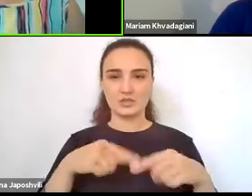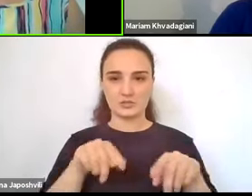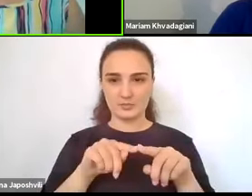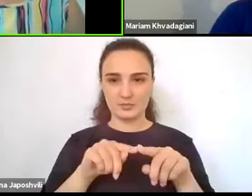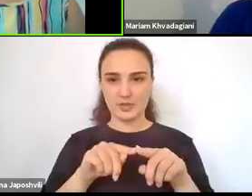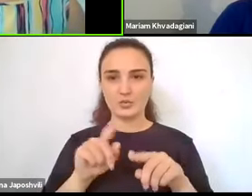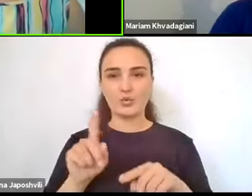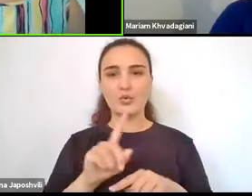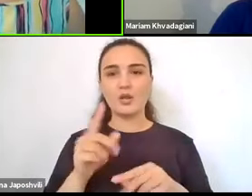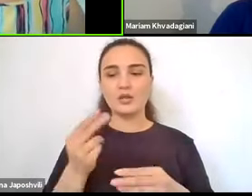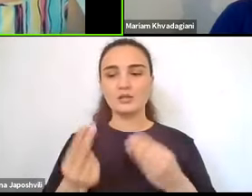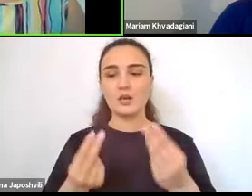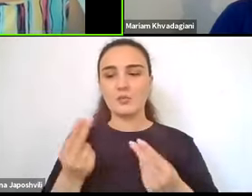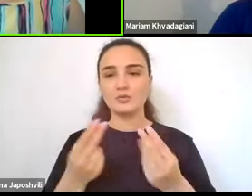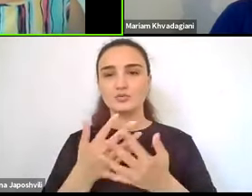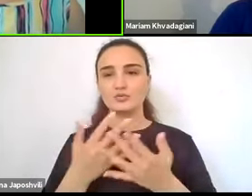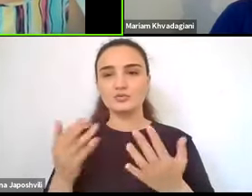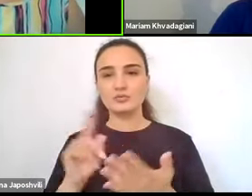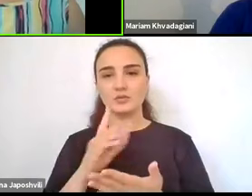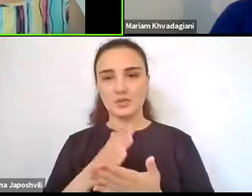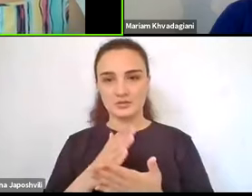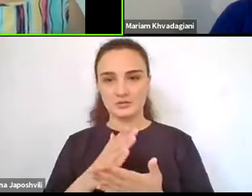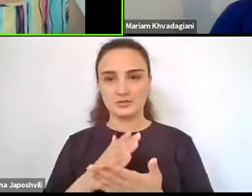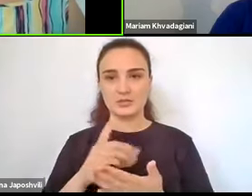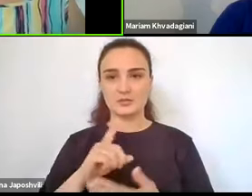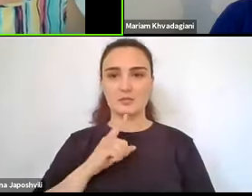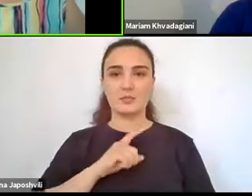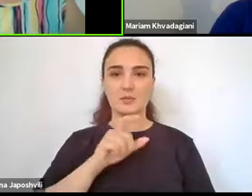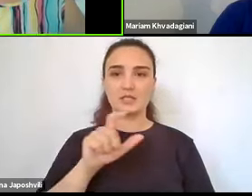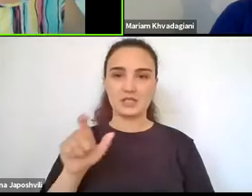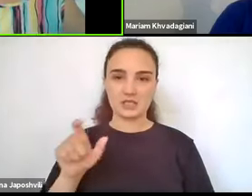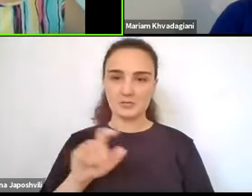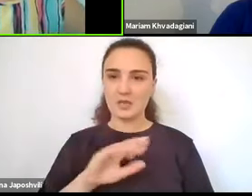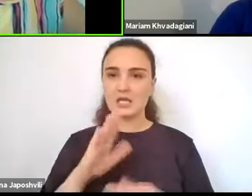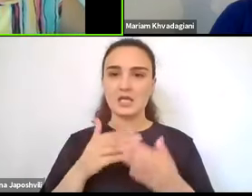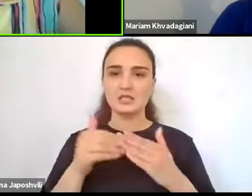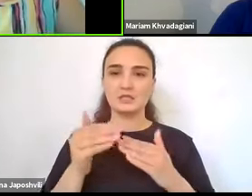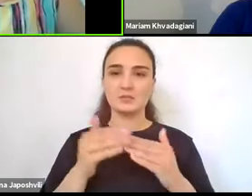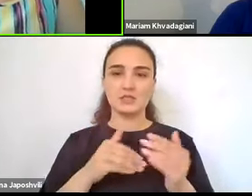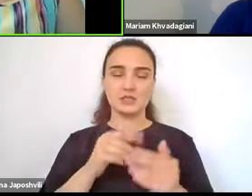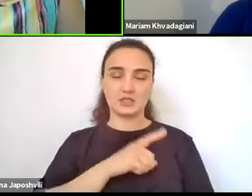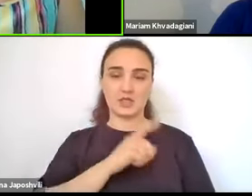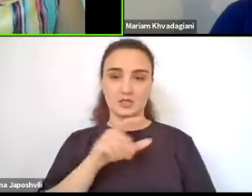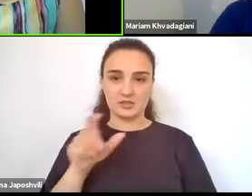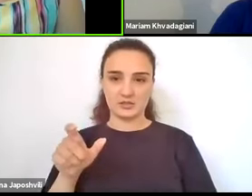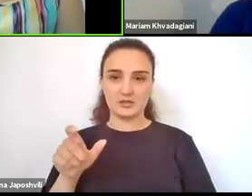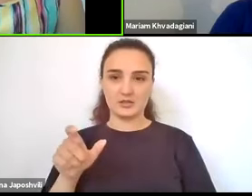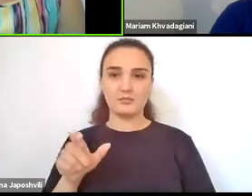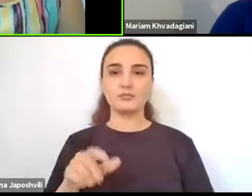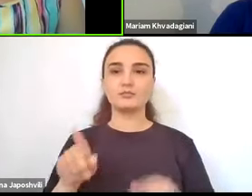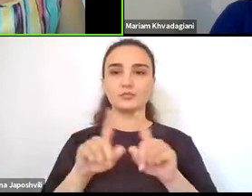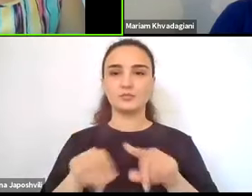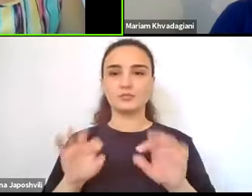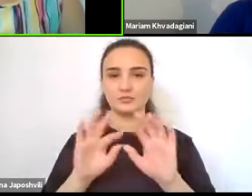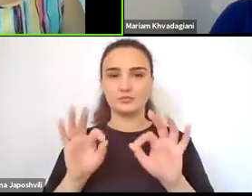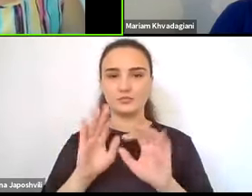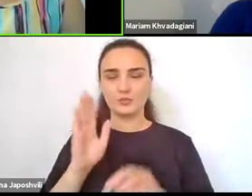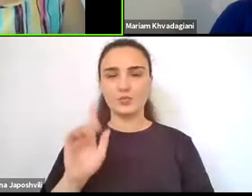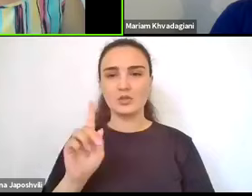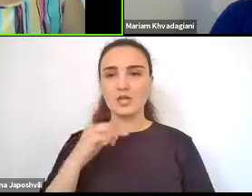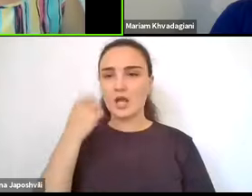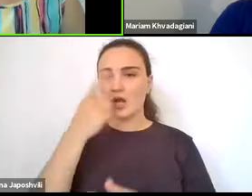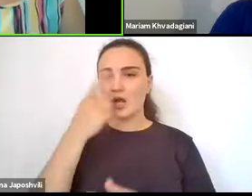თამაშებს გამოვყოფთ ჩვენ, თქვა სპეციალისტები ან არასპეციალისტებიც და ასევე ვისაუბრებთ იმაზე, რა როლი შეიძლება